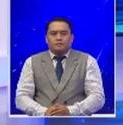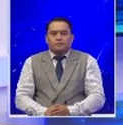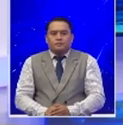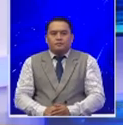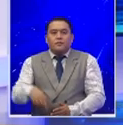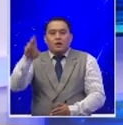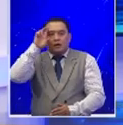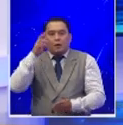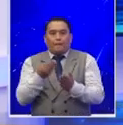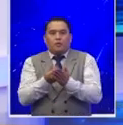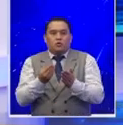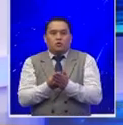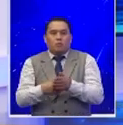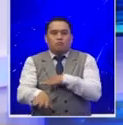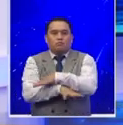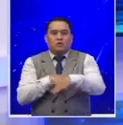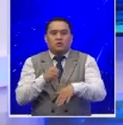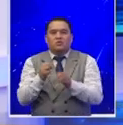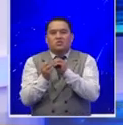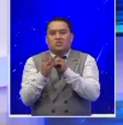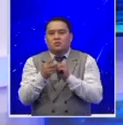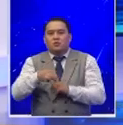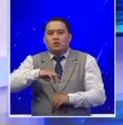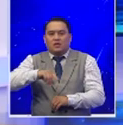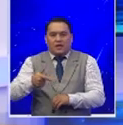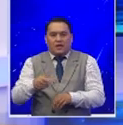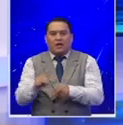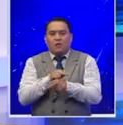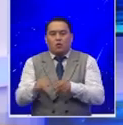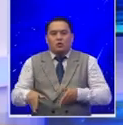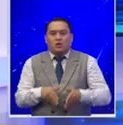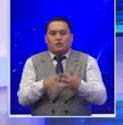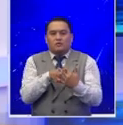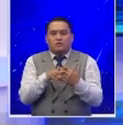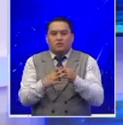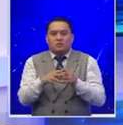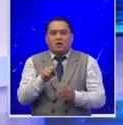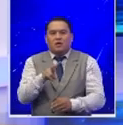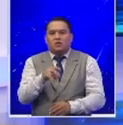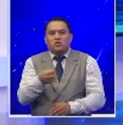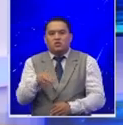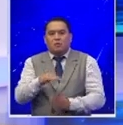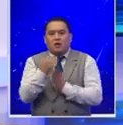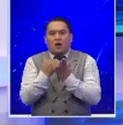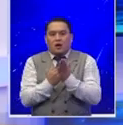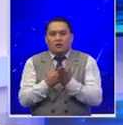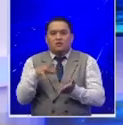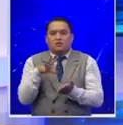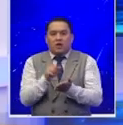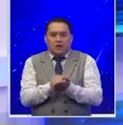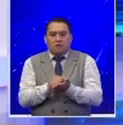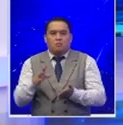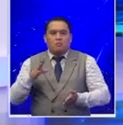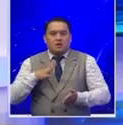Из государственного бюджета похищено 14 миллионов тенге. На ремонт дорог сельского округа Заречный в рамках программы «Дорожная карта